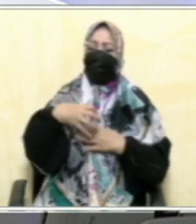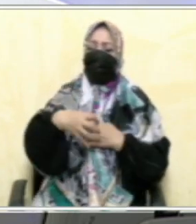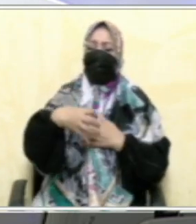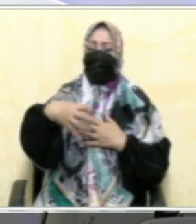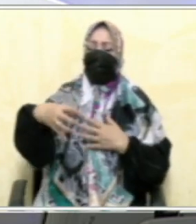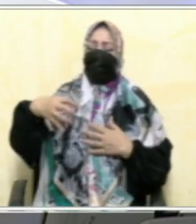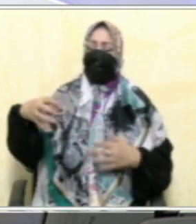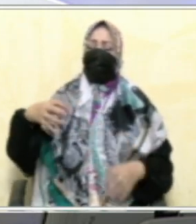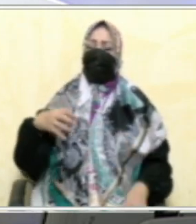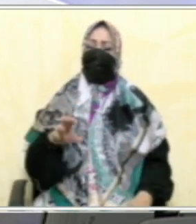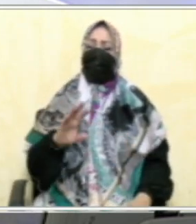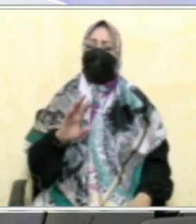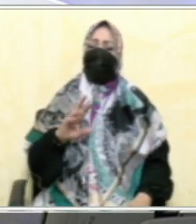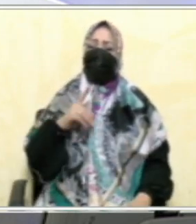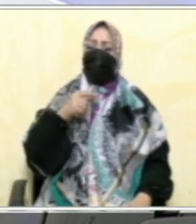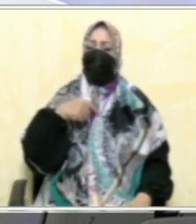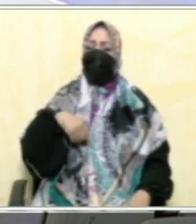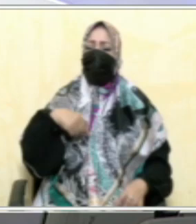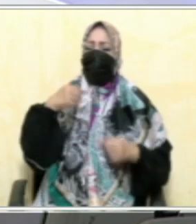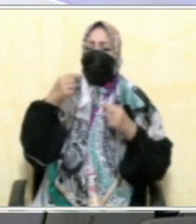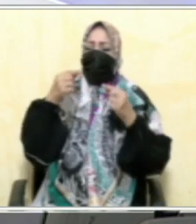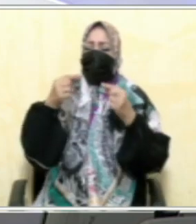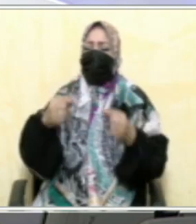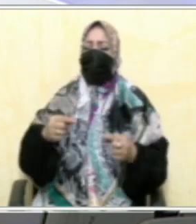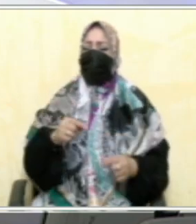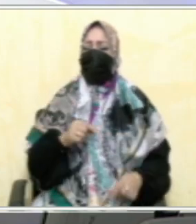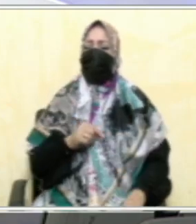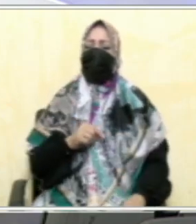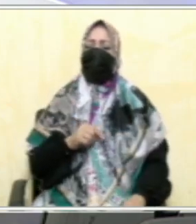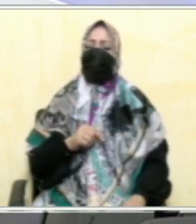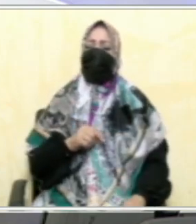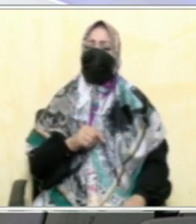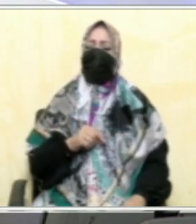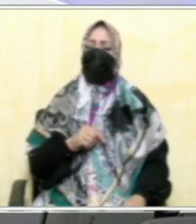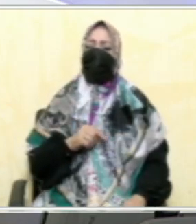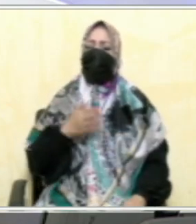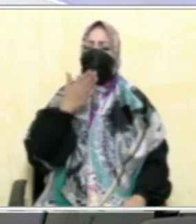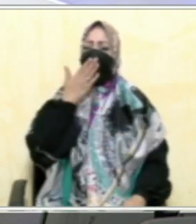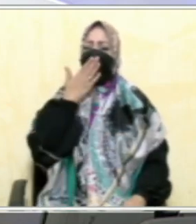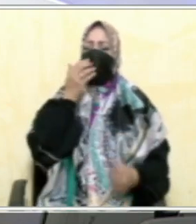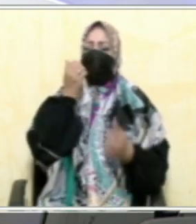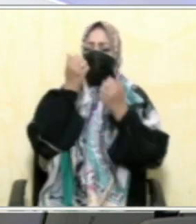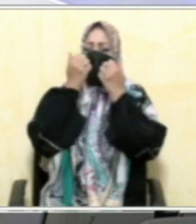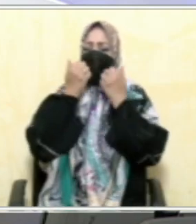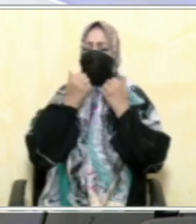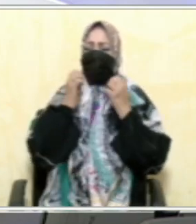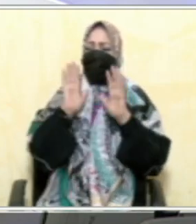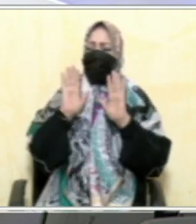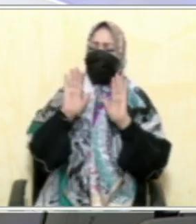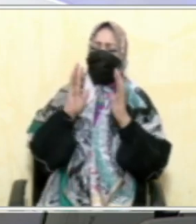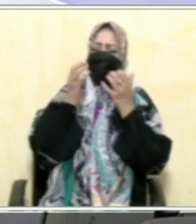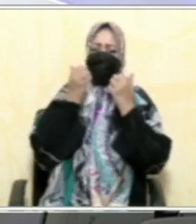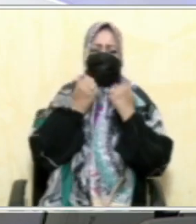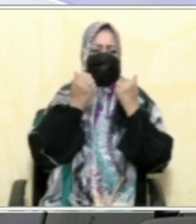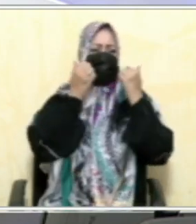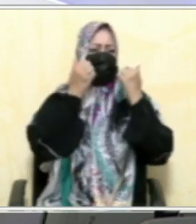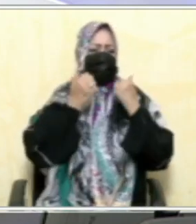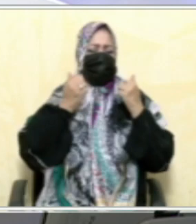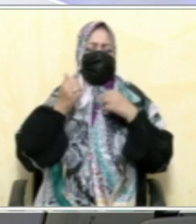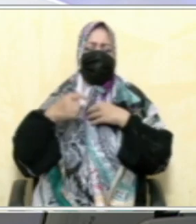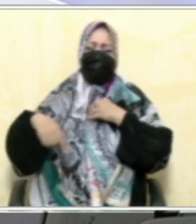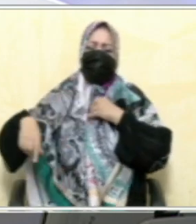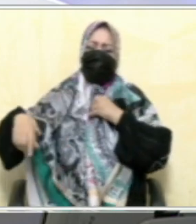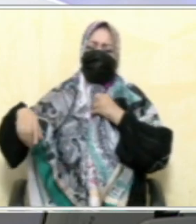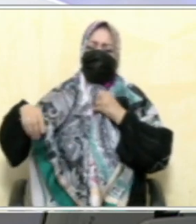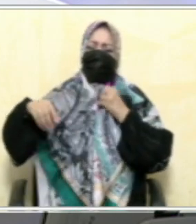هو ما يعني بعض الناس يجعله ذريعة إلى عدم الحديث عن مثل هذه القضايا. والإسلام علمنا أن نتحدث